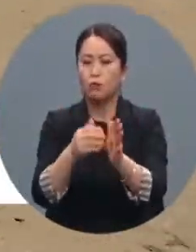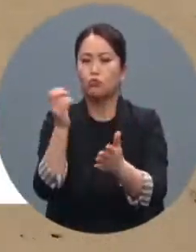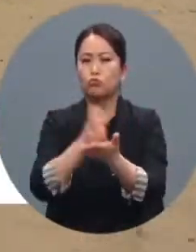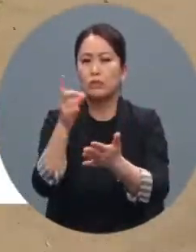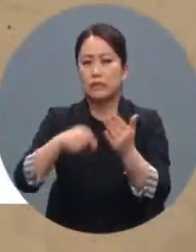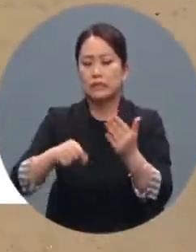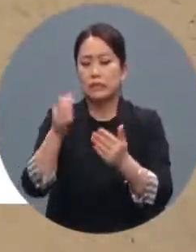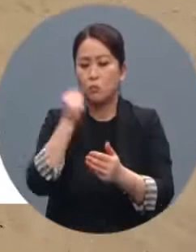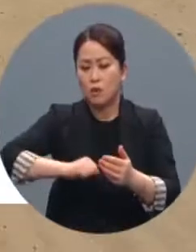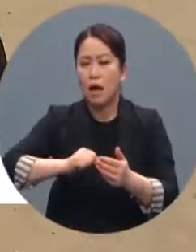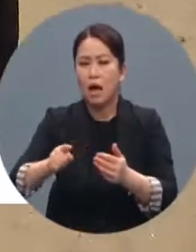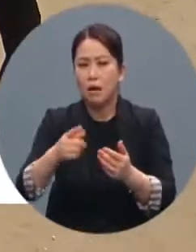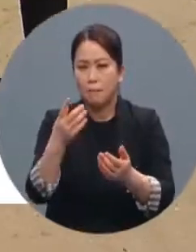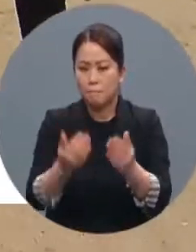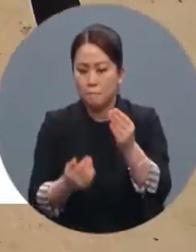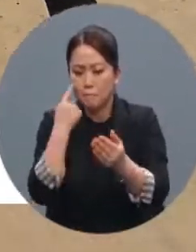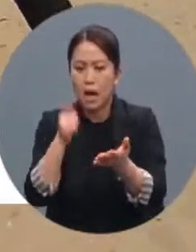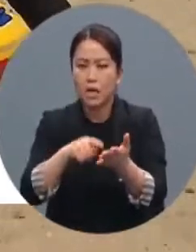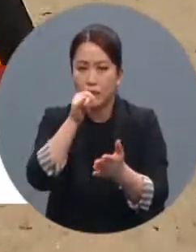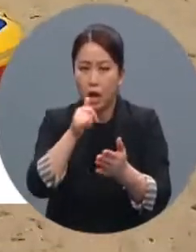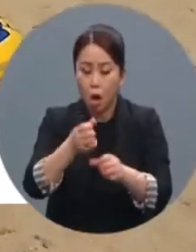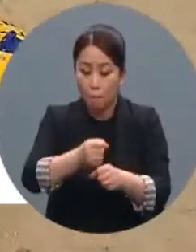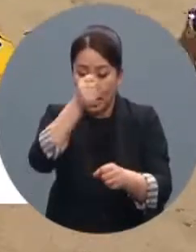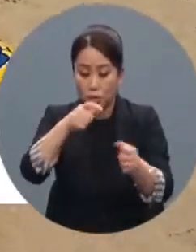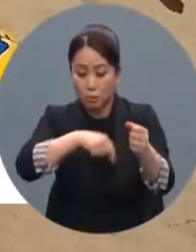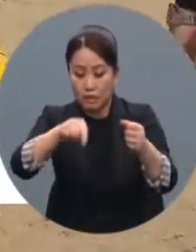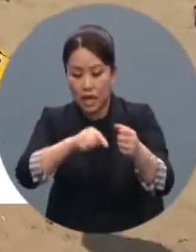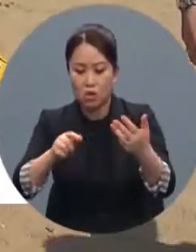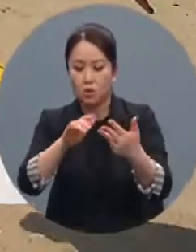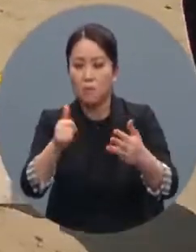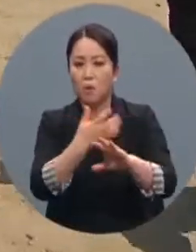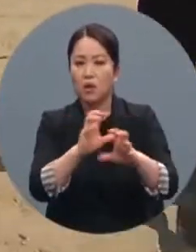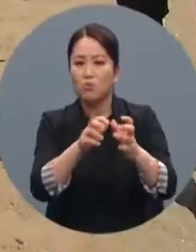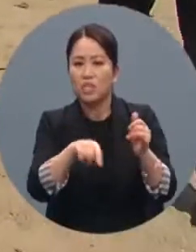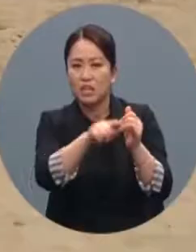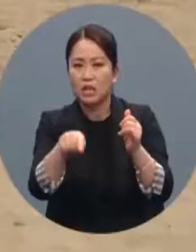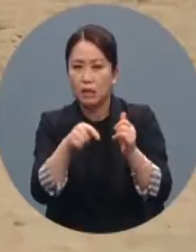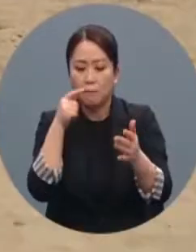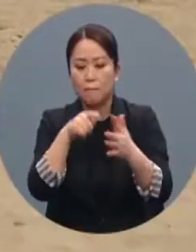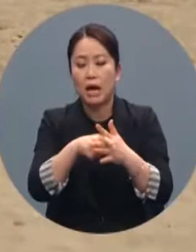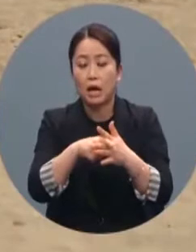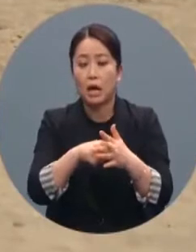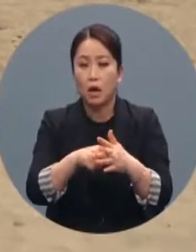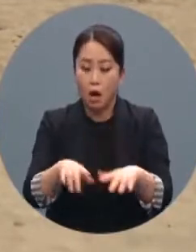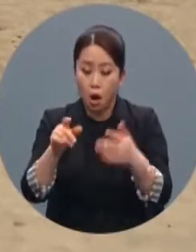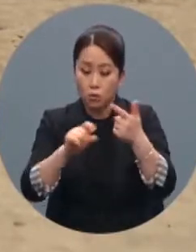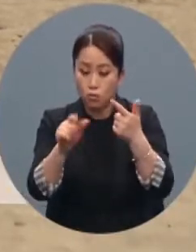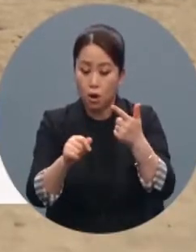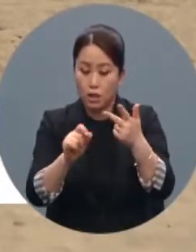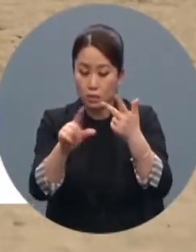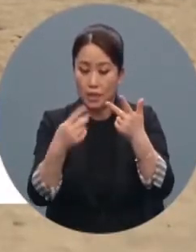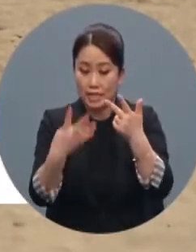나왔습니다. 파라솔 밑에 모인 외국인 8명, 구청 단속반에 적발됩니다. 오는 4일